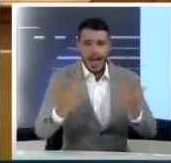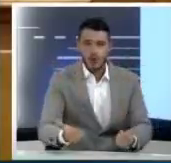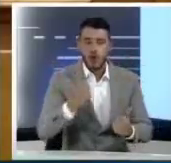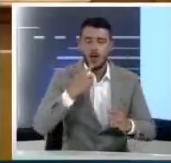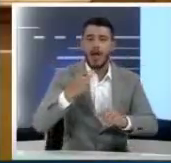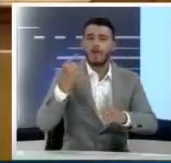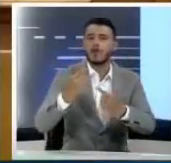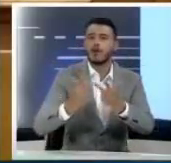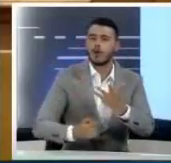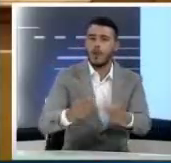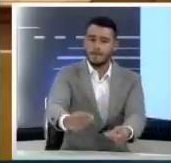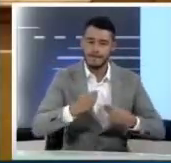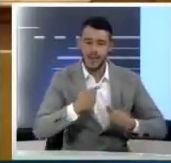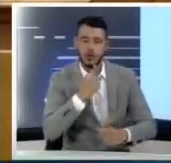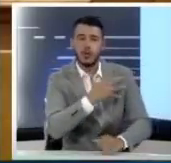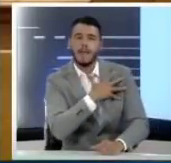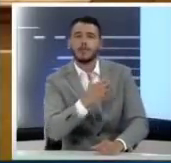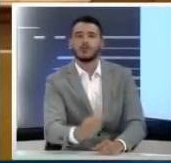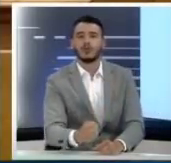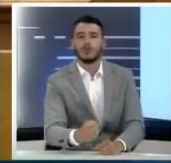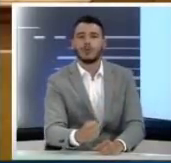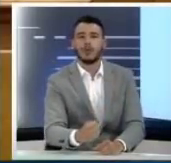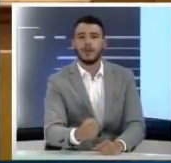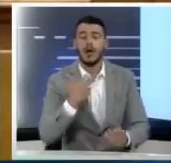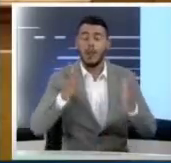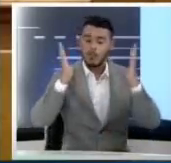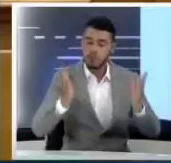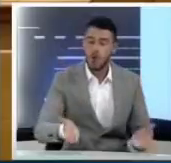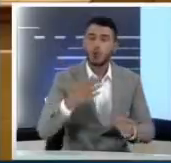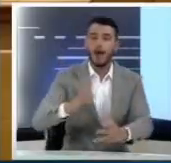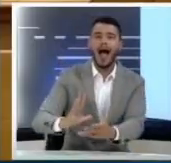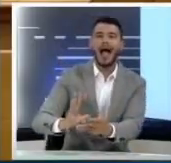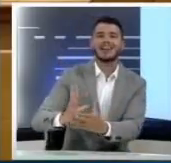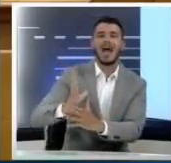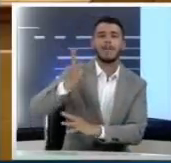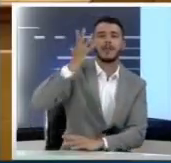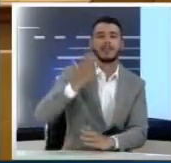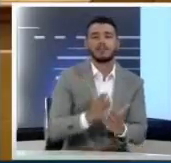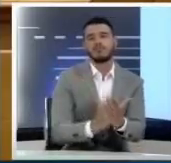την εμπιστοσύνη ότι μπορούμε να έχουμε μια ανάπτυξη που είναι πιο δίκαια.